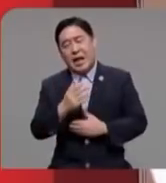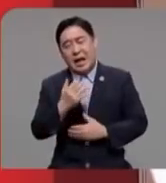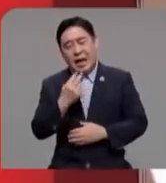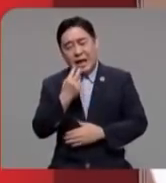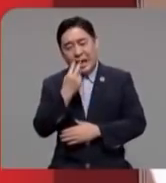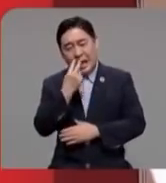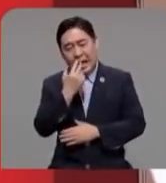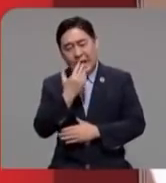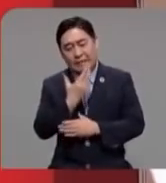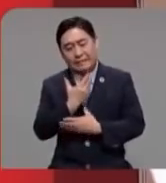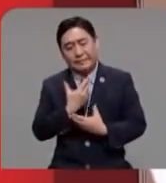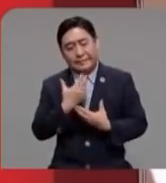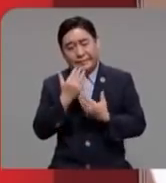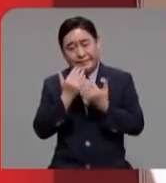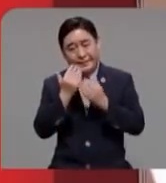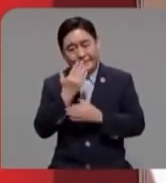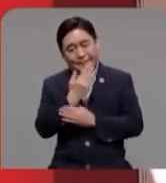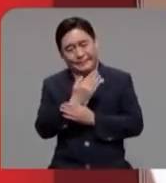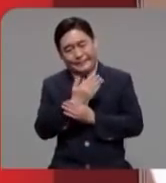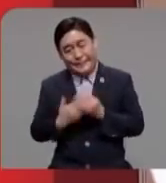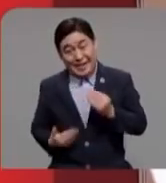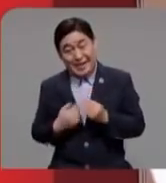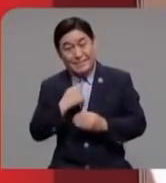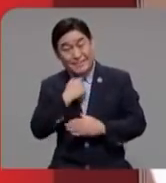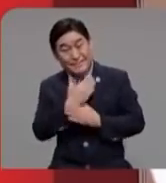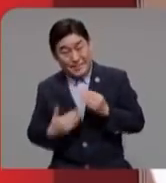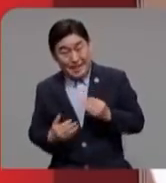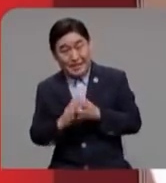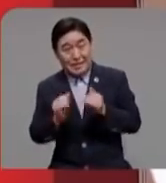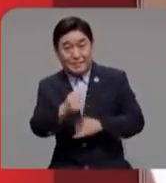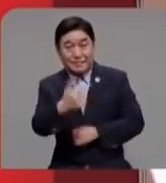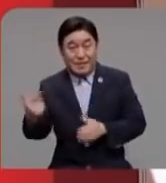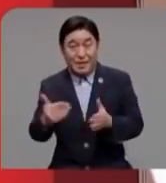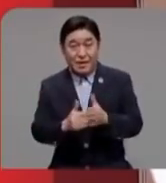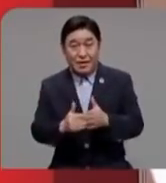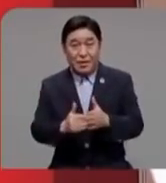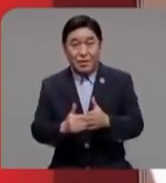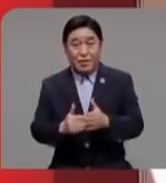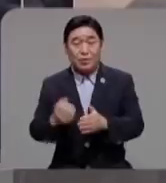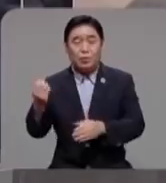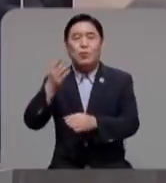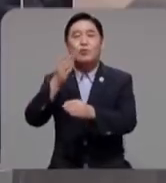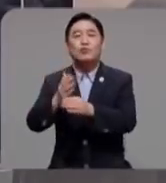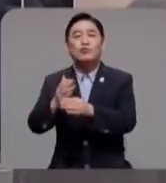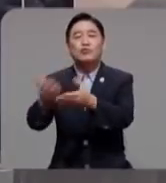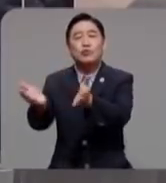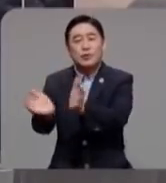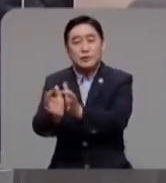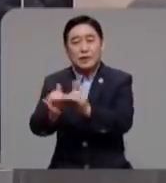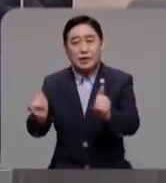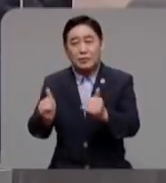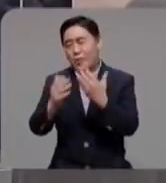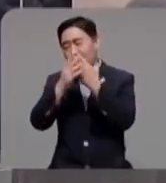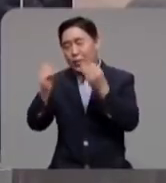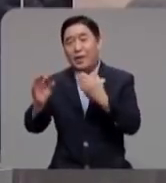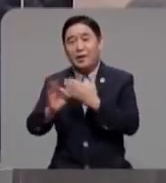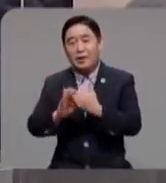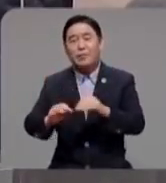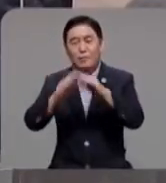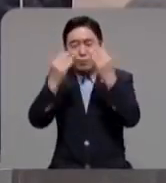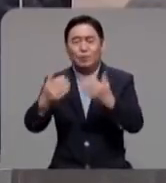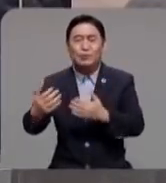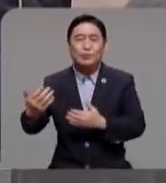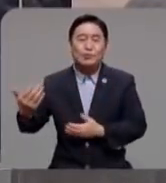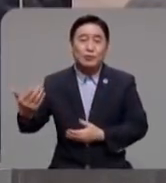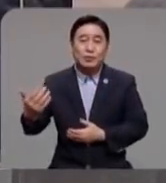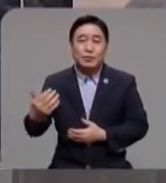그 종전의 민주당 지지자들도 꽤 많고 그리고 이제 중도에 계신 분들도 이분들이 등을 돌리면 따라서 이제 오게 돼